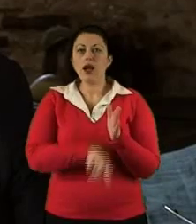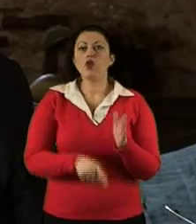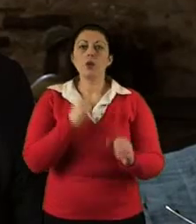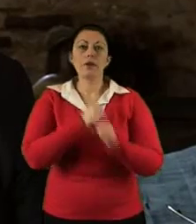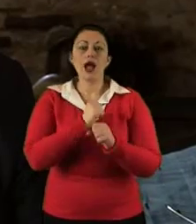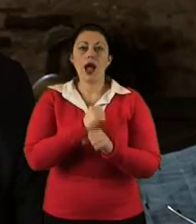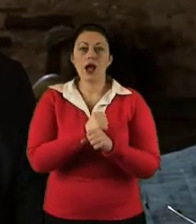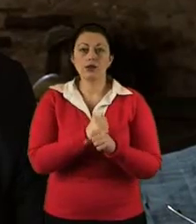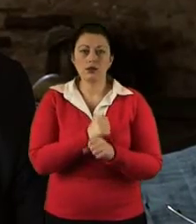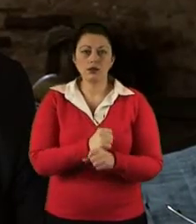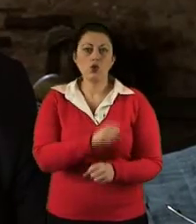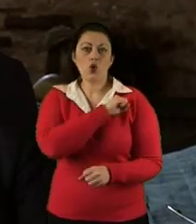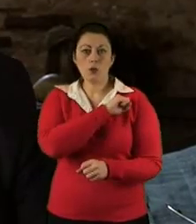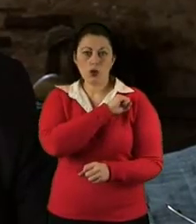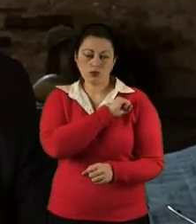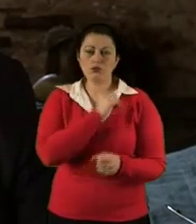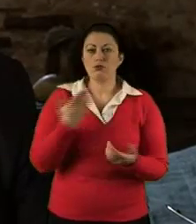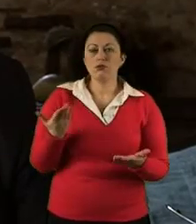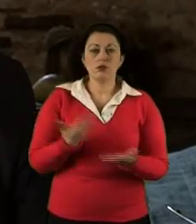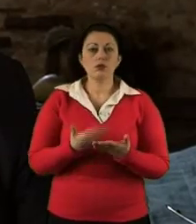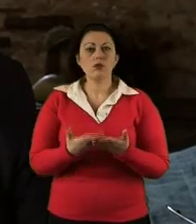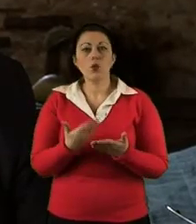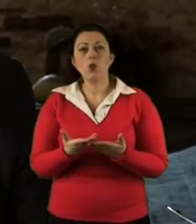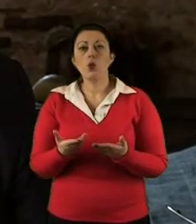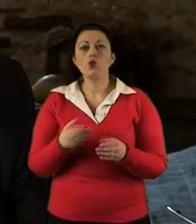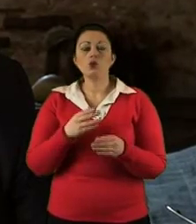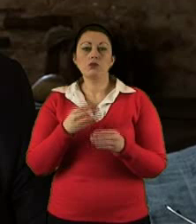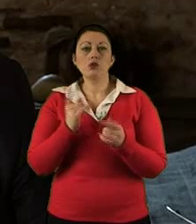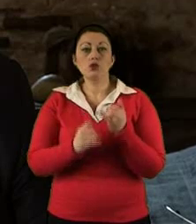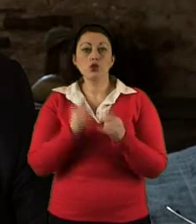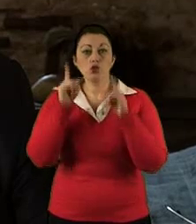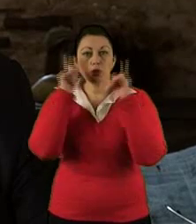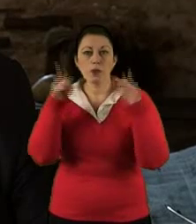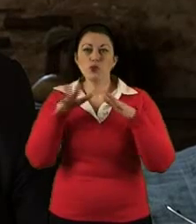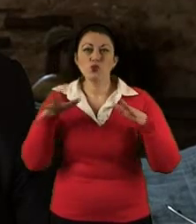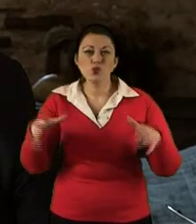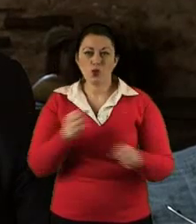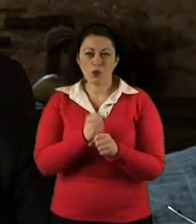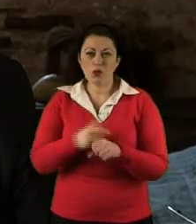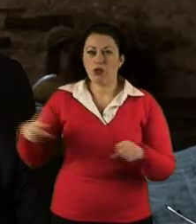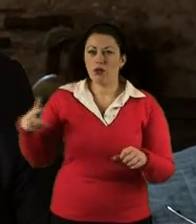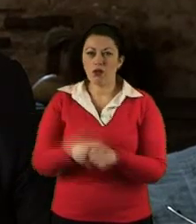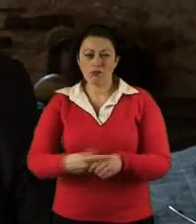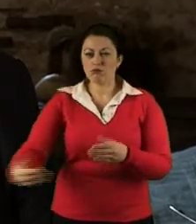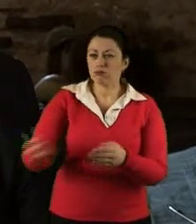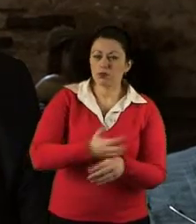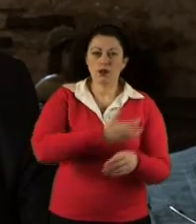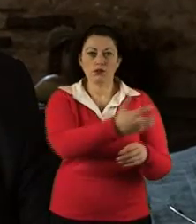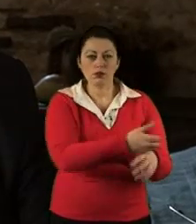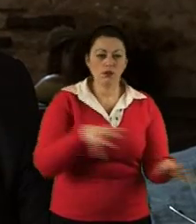stosunkowo tania siła robocza i tutaj przy ślimakach to jednak jest praca ręczna.